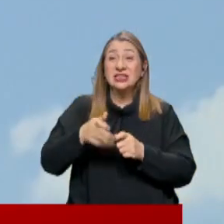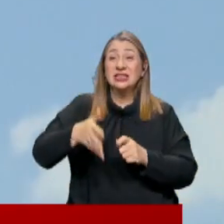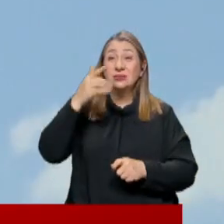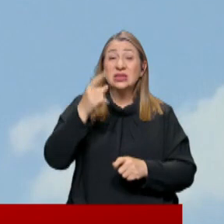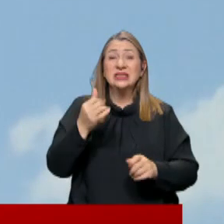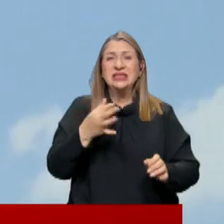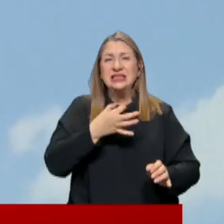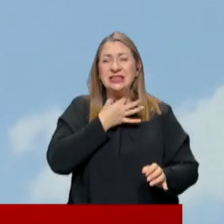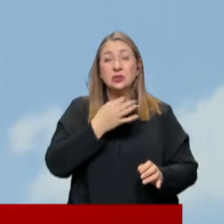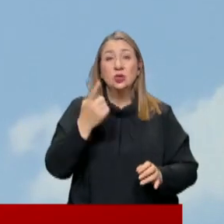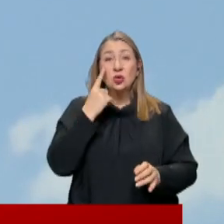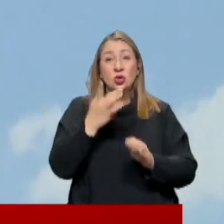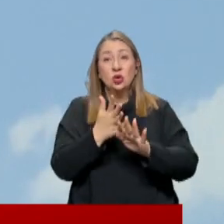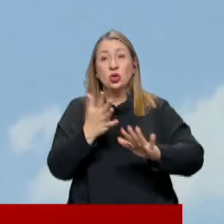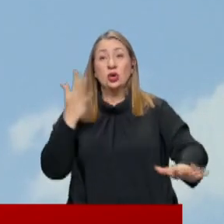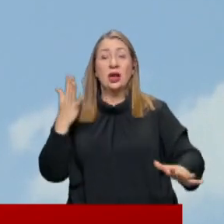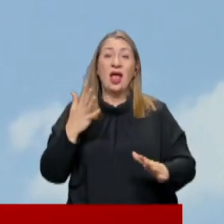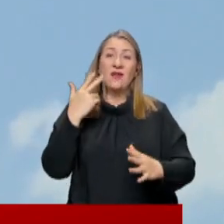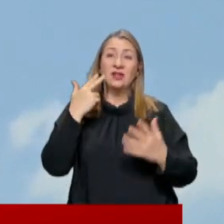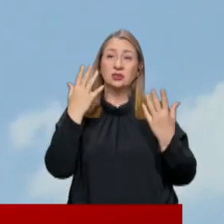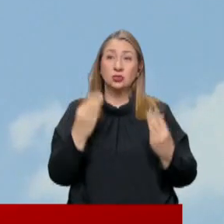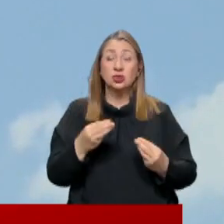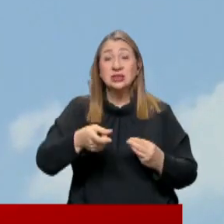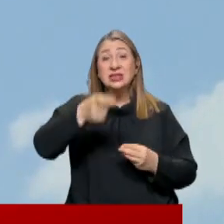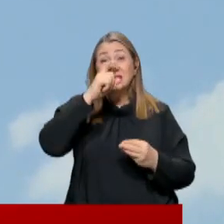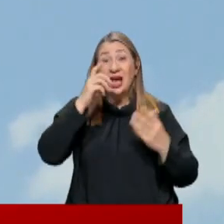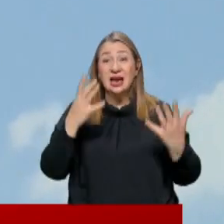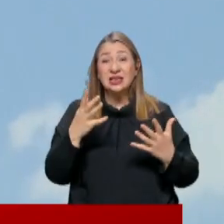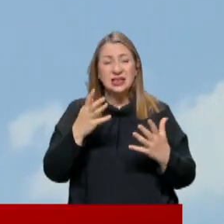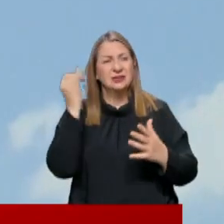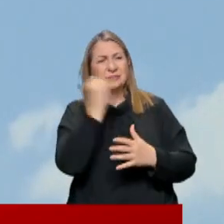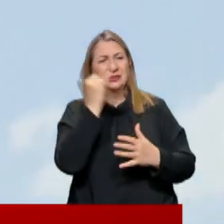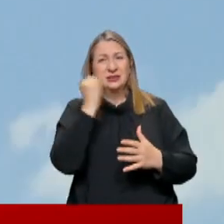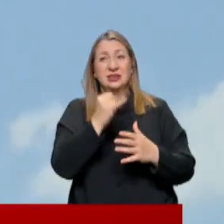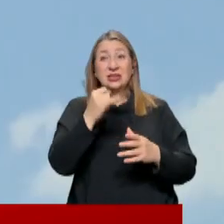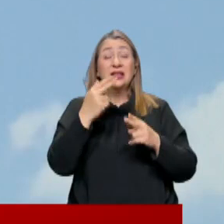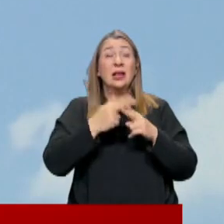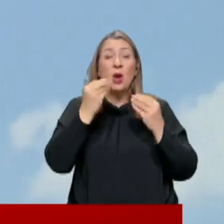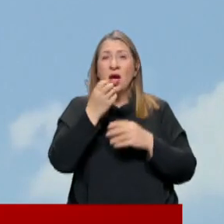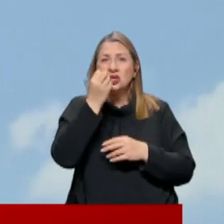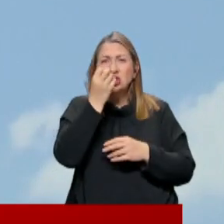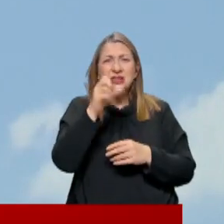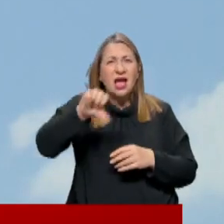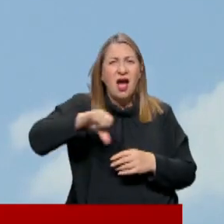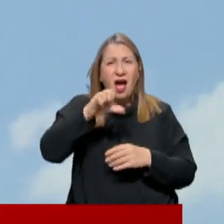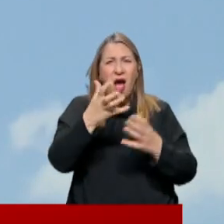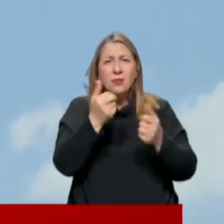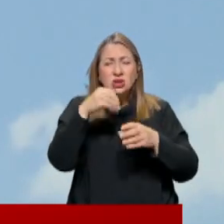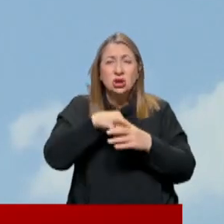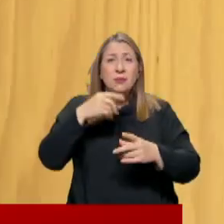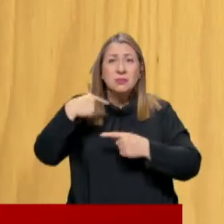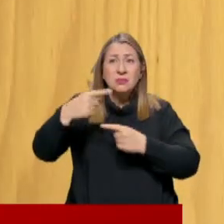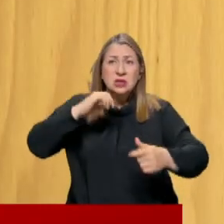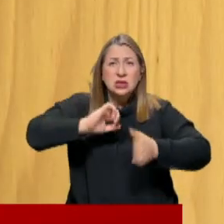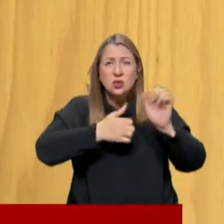ki kırkların hükümeti kuyrukların Efendisi oldular Saray artık kınalıkları ile sınanıyor ayçiçek yağı almak için insanlar